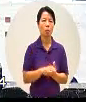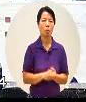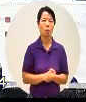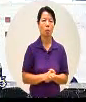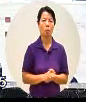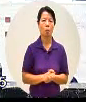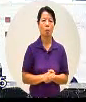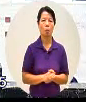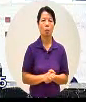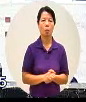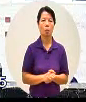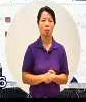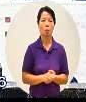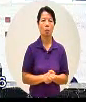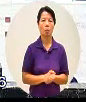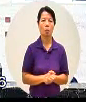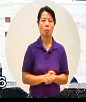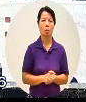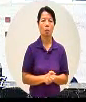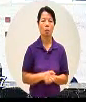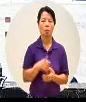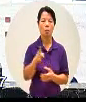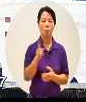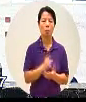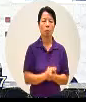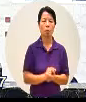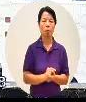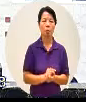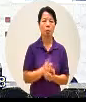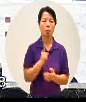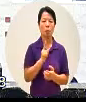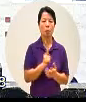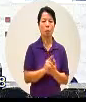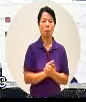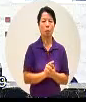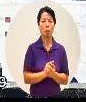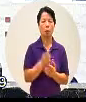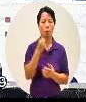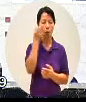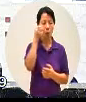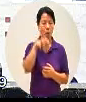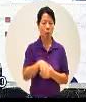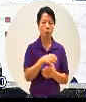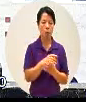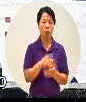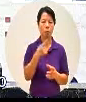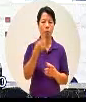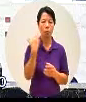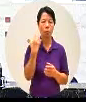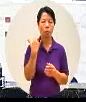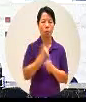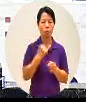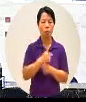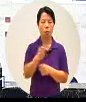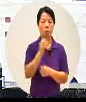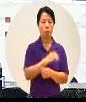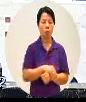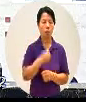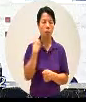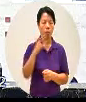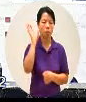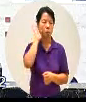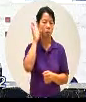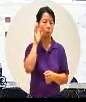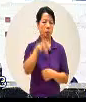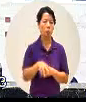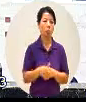吼，就是伊上无够会通讲观光的。较早热比亚的事件，伊咧做新闻局长、新